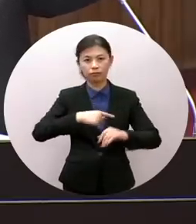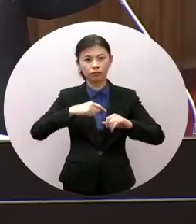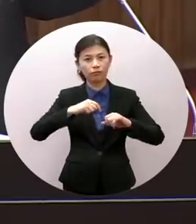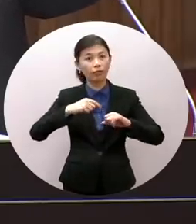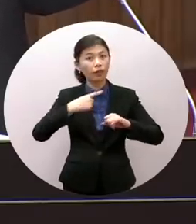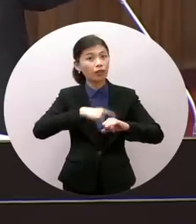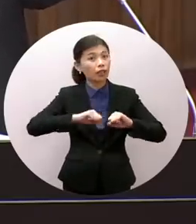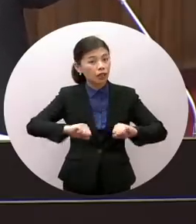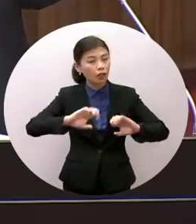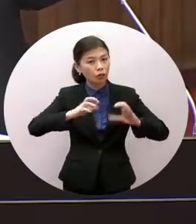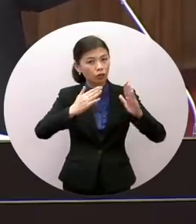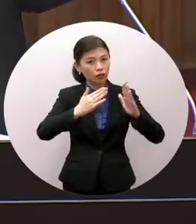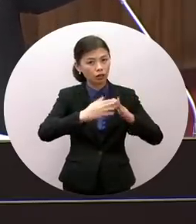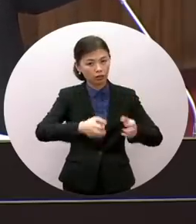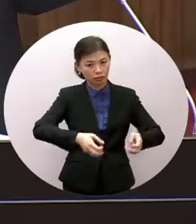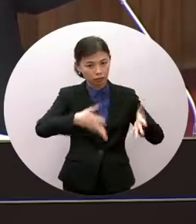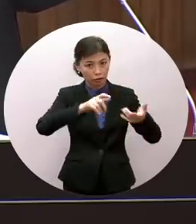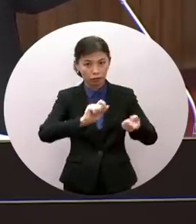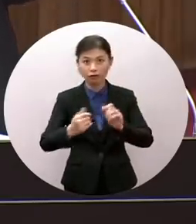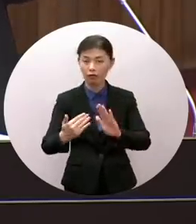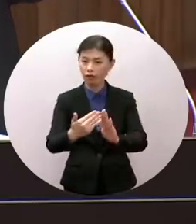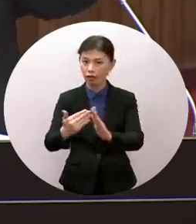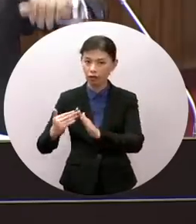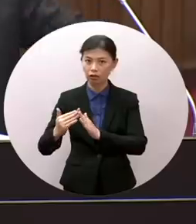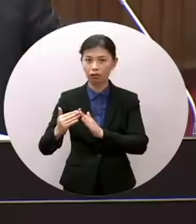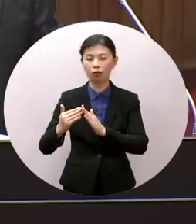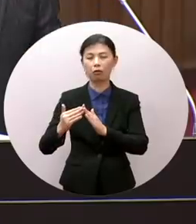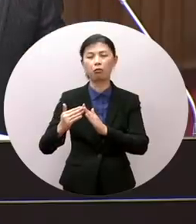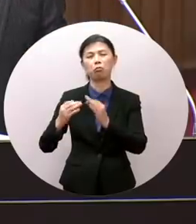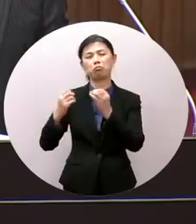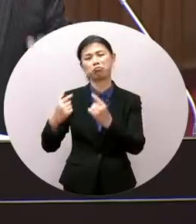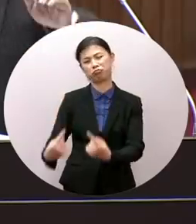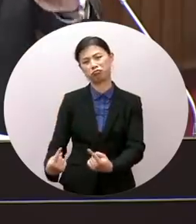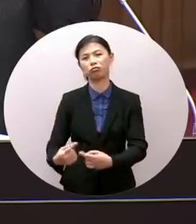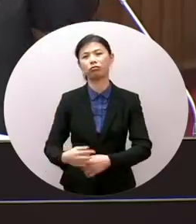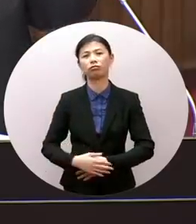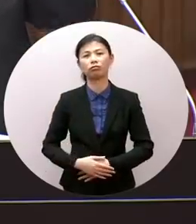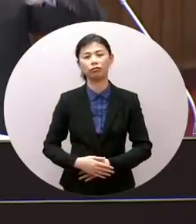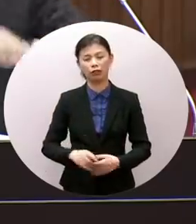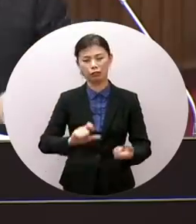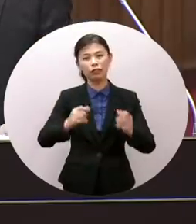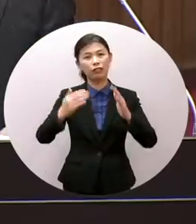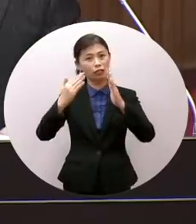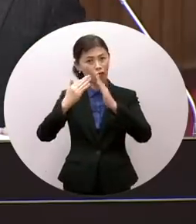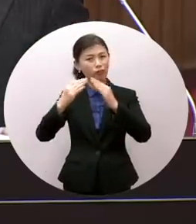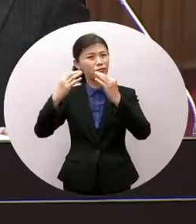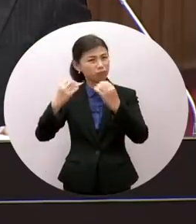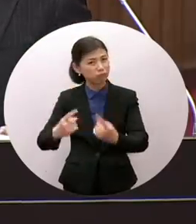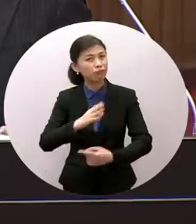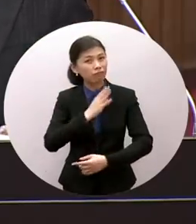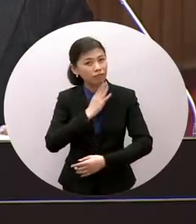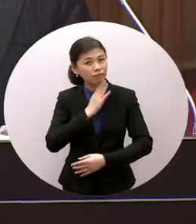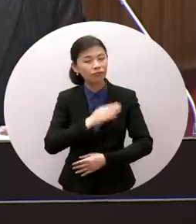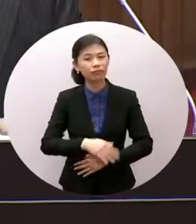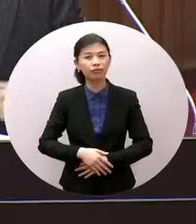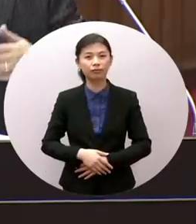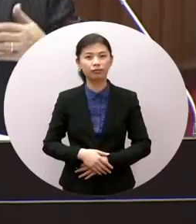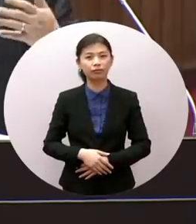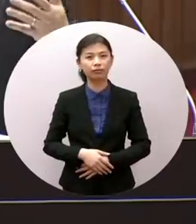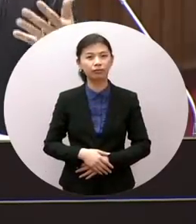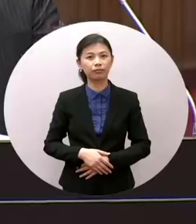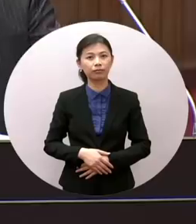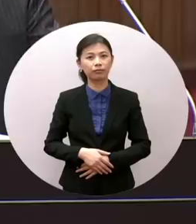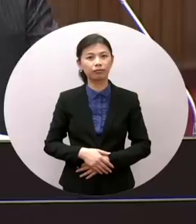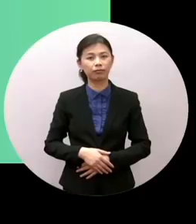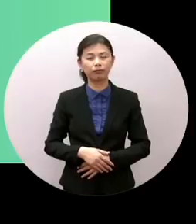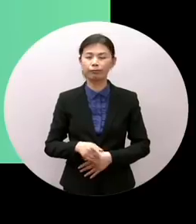价登录去查它的附近的房价下降。附近的房价下降。所以这个时候我们就要注意说我